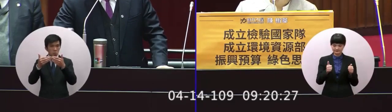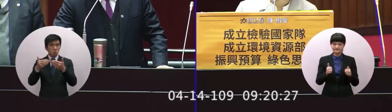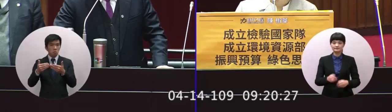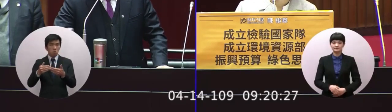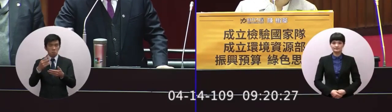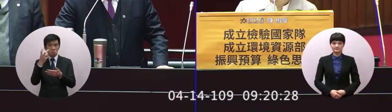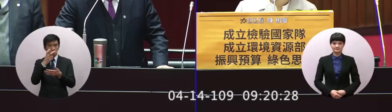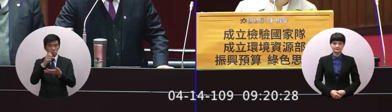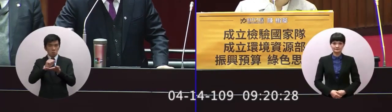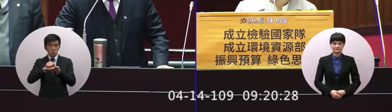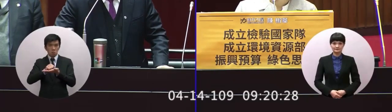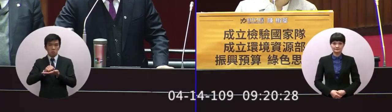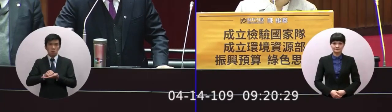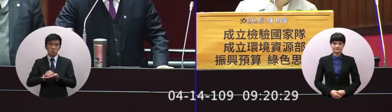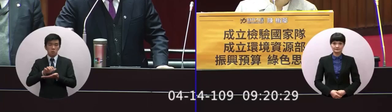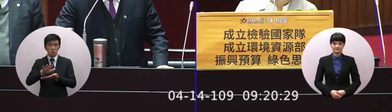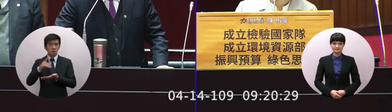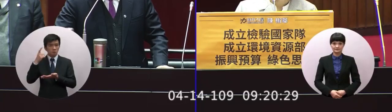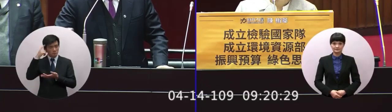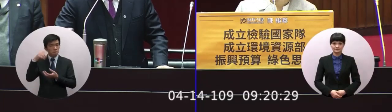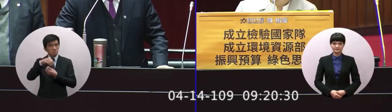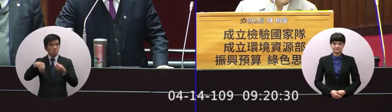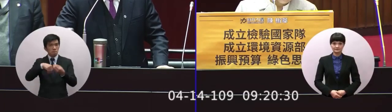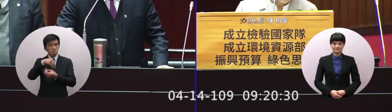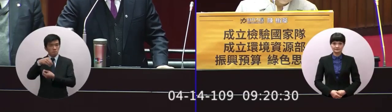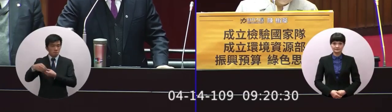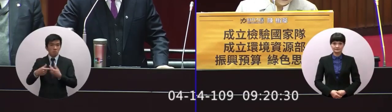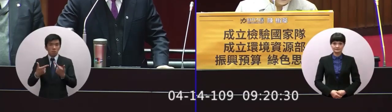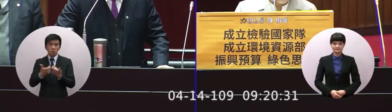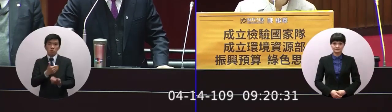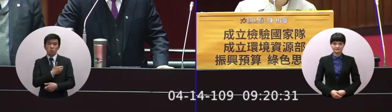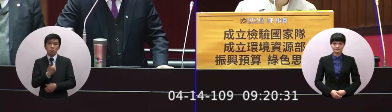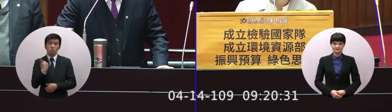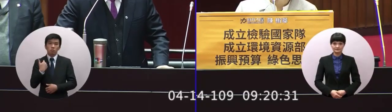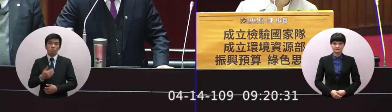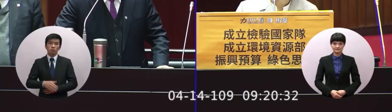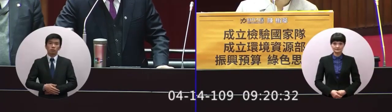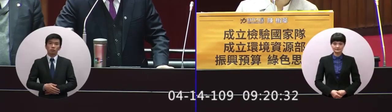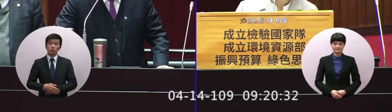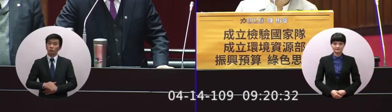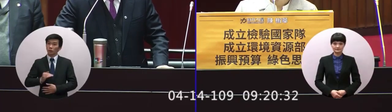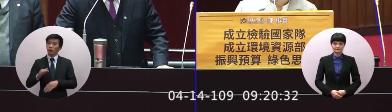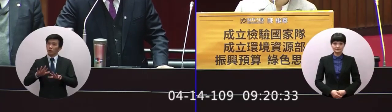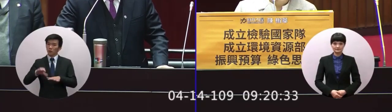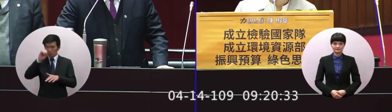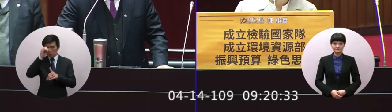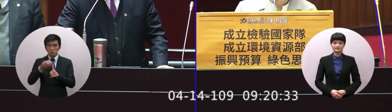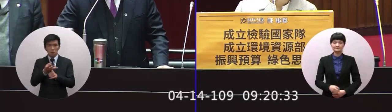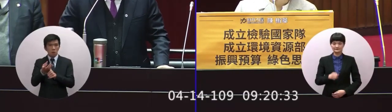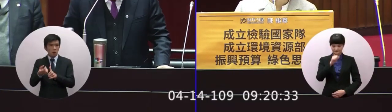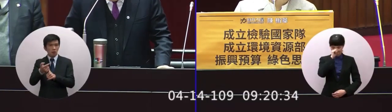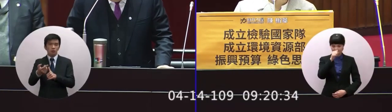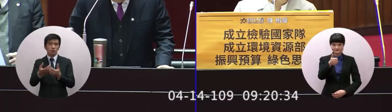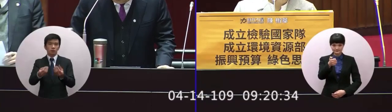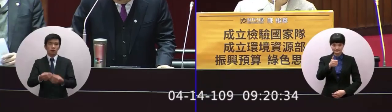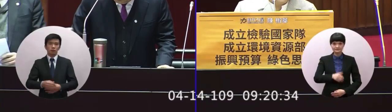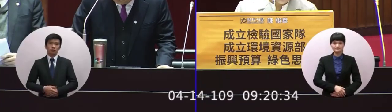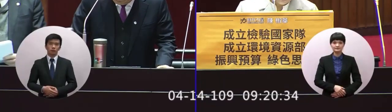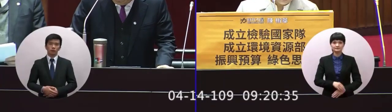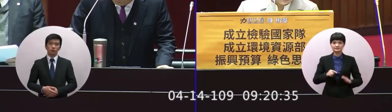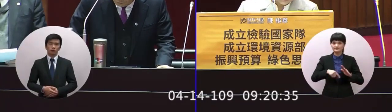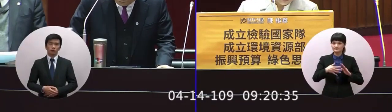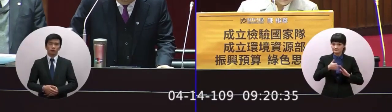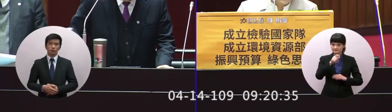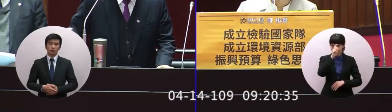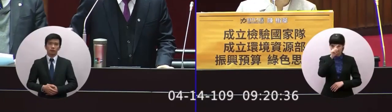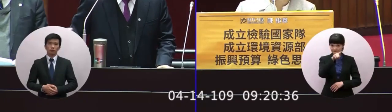也应该来怎么样运用，这都有准备。不过目前疫情没有走到这个阶段。 好，谢谢。那请院长能够